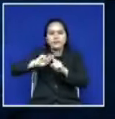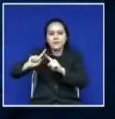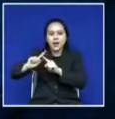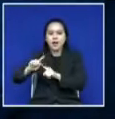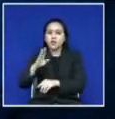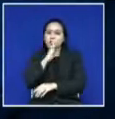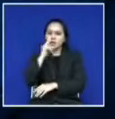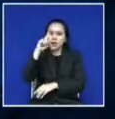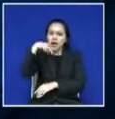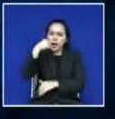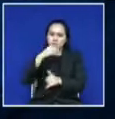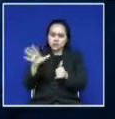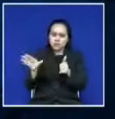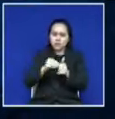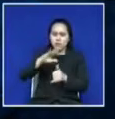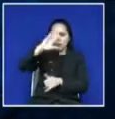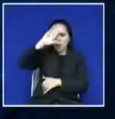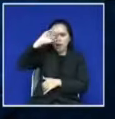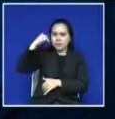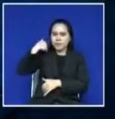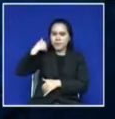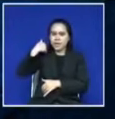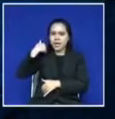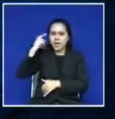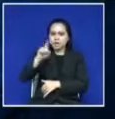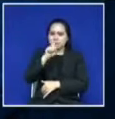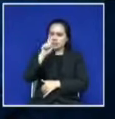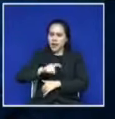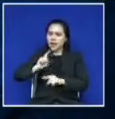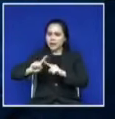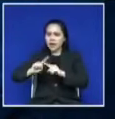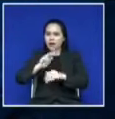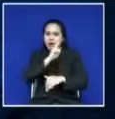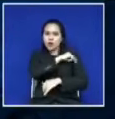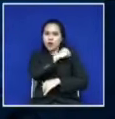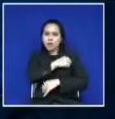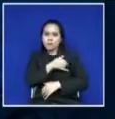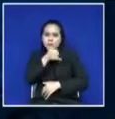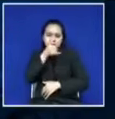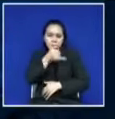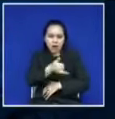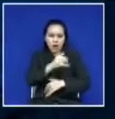ใดเจ็บป่วยเนี่ยก็จะสามารถที่ไปตรวจพบได้นะฮะแล้วก็สามารถเอามาดูแ